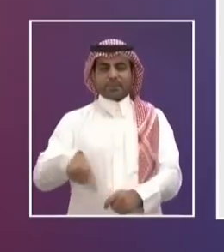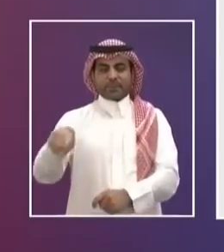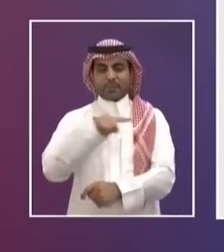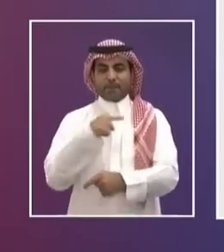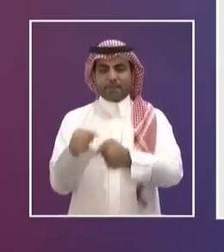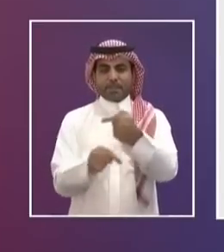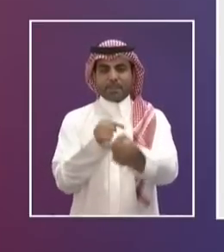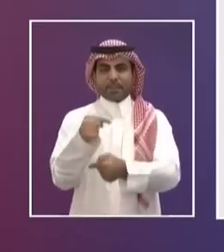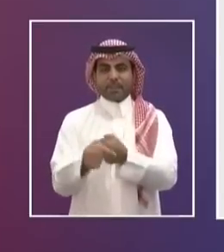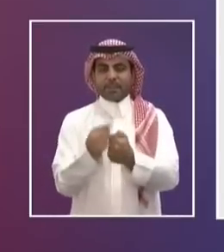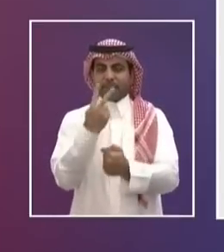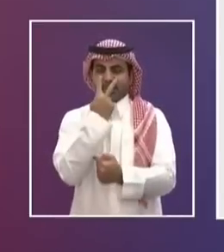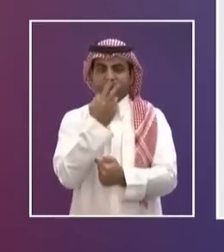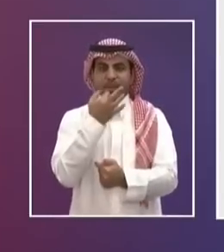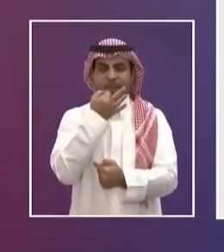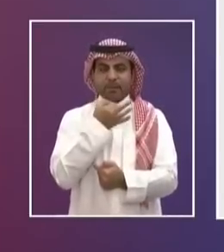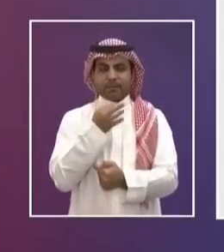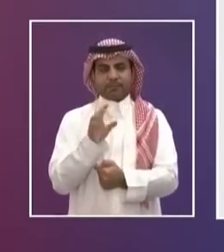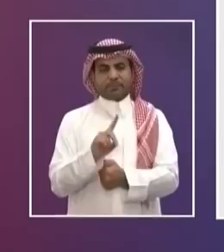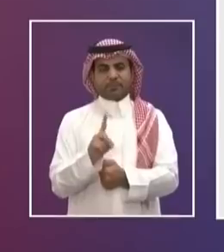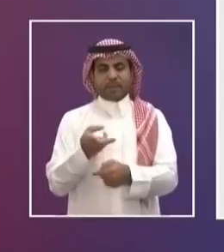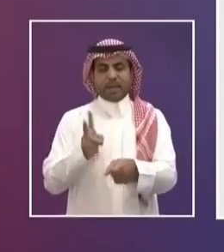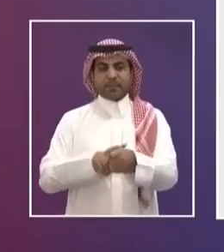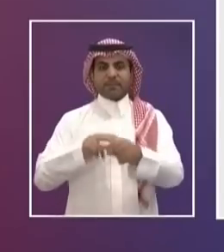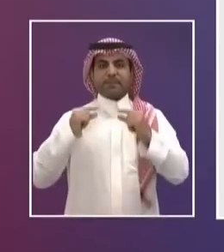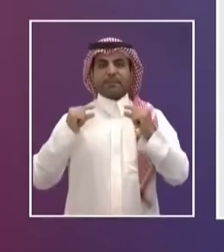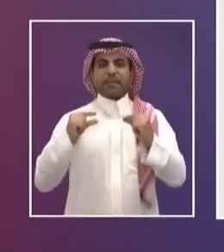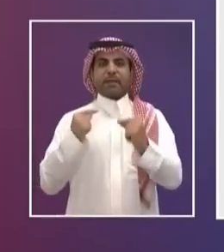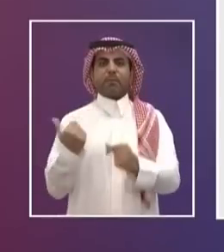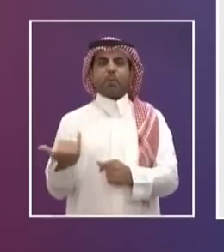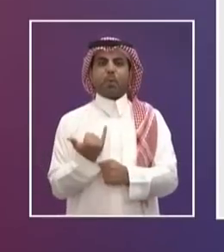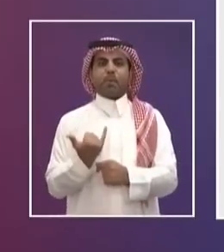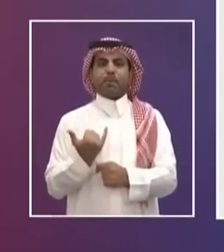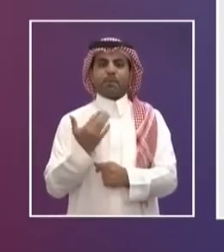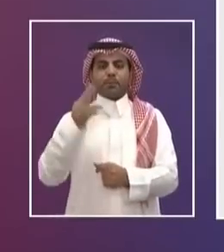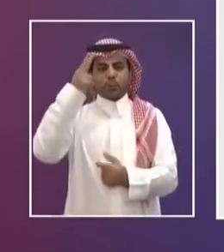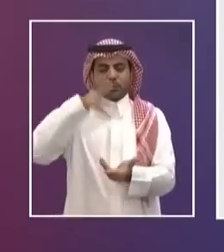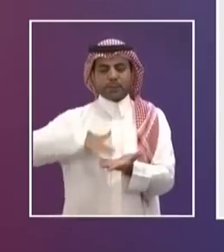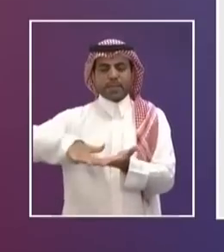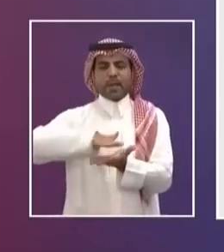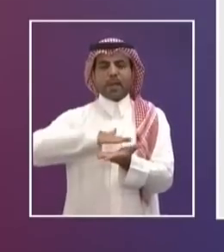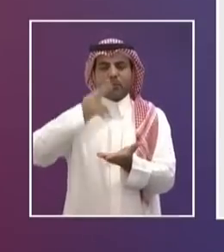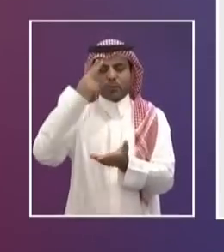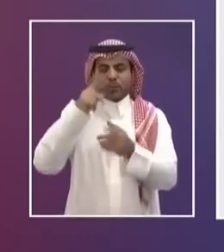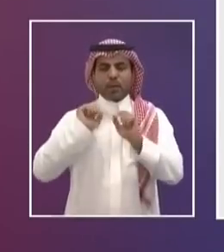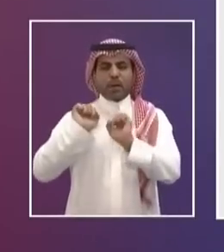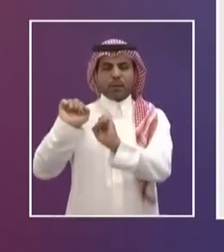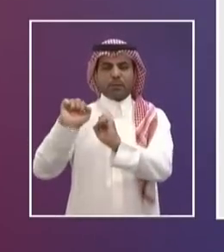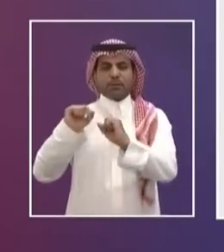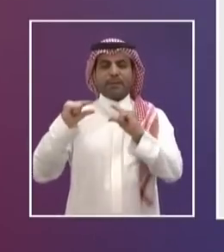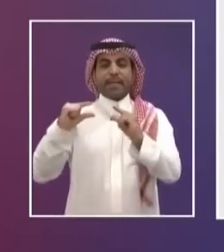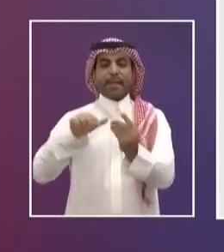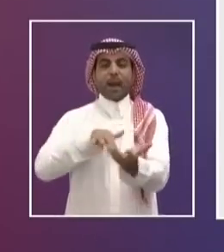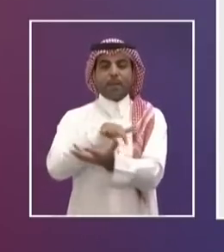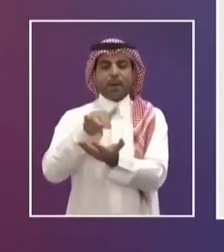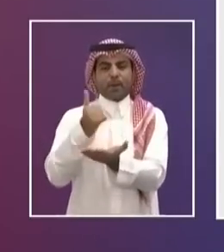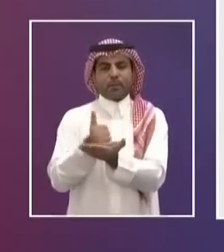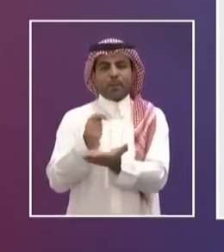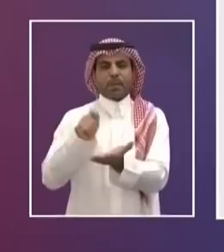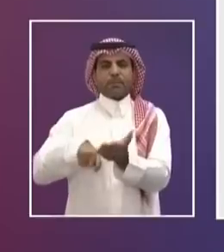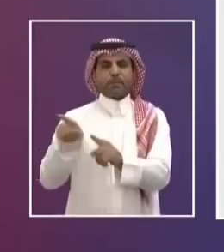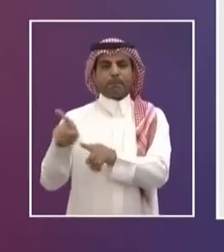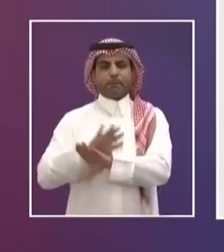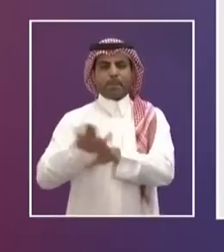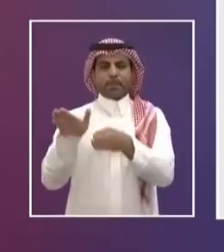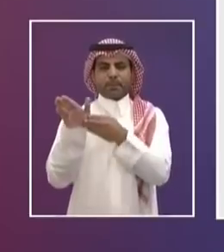تداولها أو الالتفات إليها، دائما نرجع إلى المصادر الرسمية فيما يخص المملكة، المصادر الرسمية والجهات الرسمية في المملكة العربية السعودية، أو